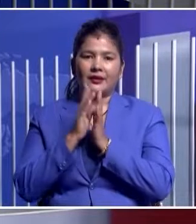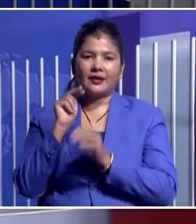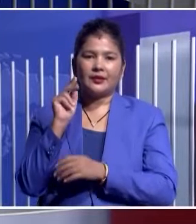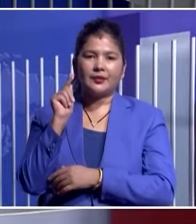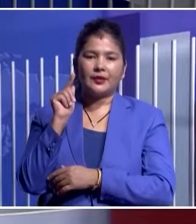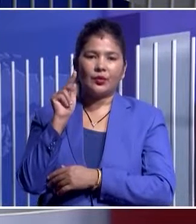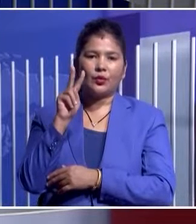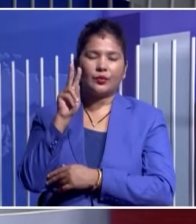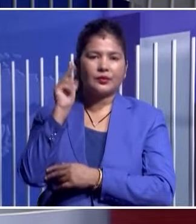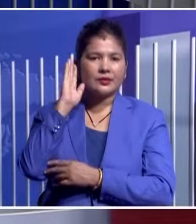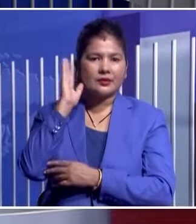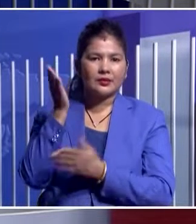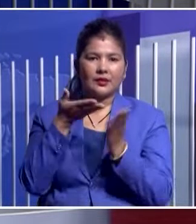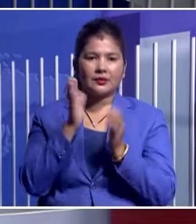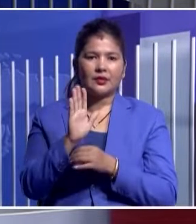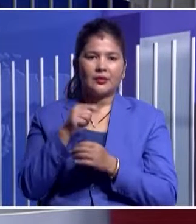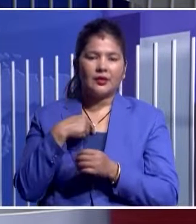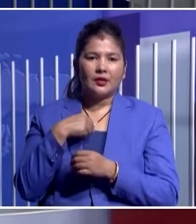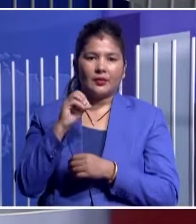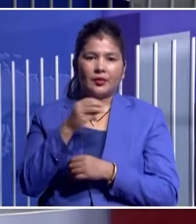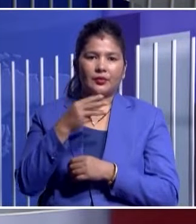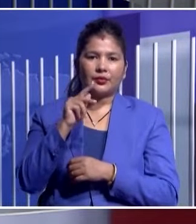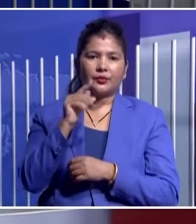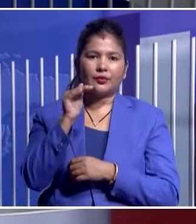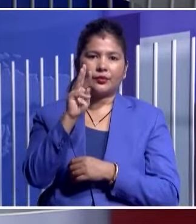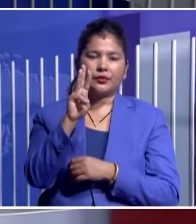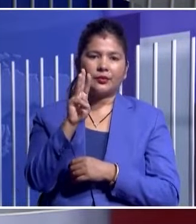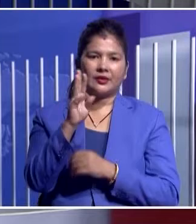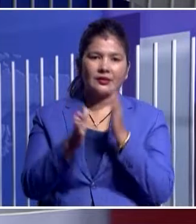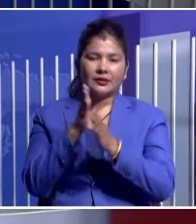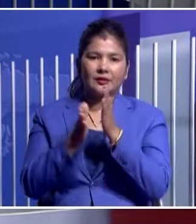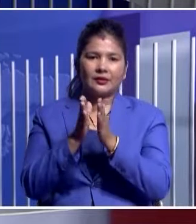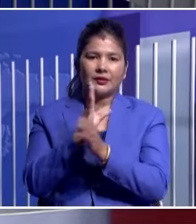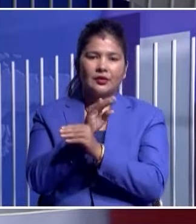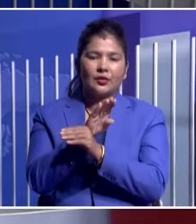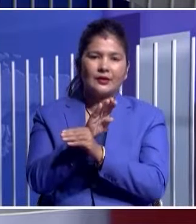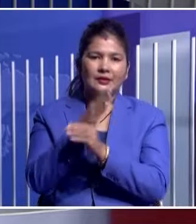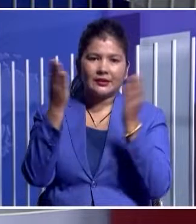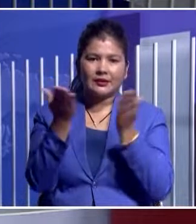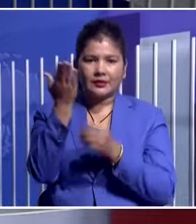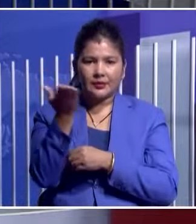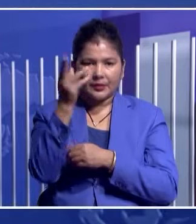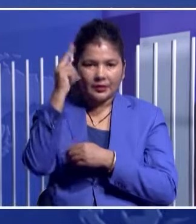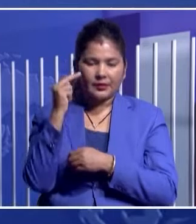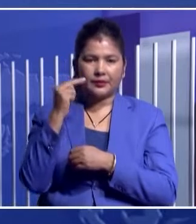नमस्कार, एनटीभी कोहलपुर समाचार में स्वागत छ। म पुरुषोत्तम सापकोटा र सांगतिकरण में हुनुहुन्छ दुबासे दीपा थापा।